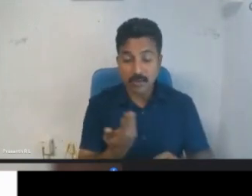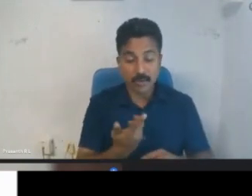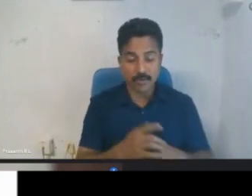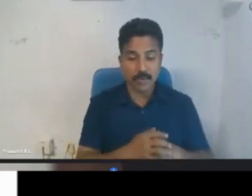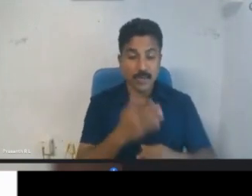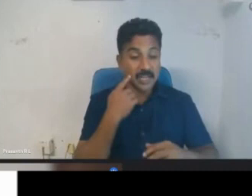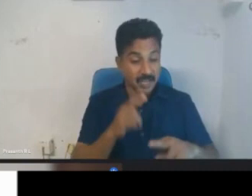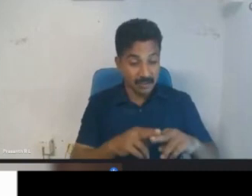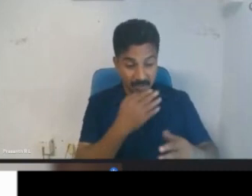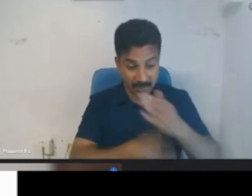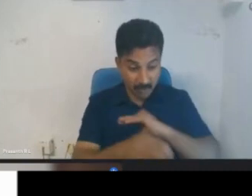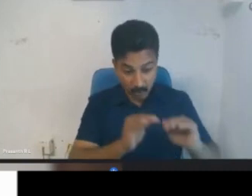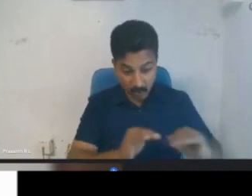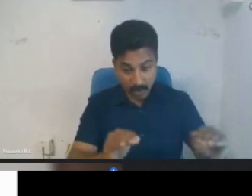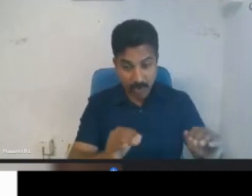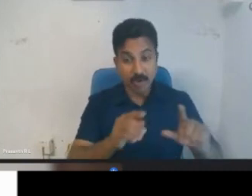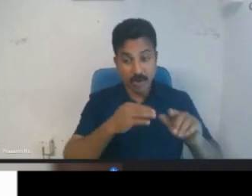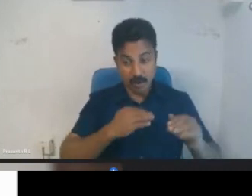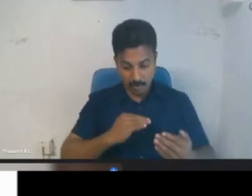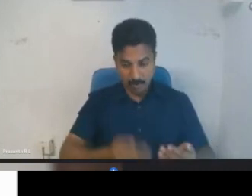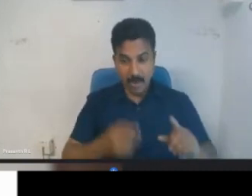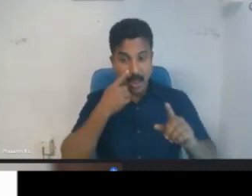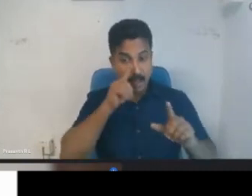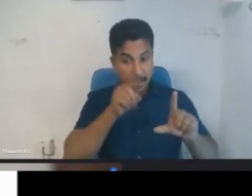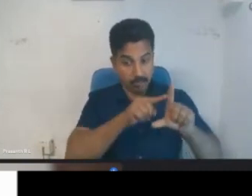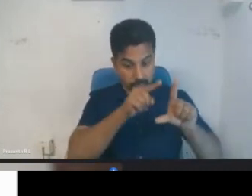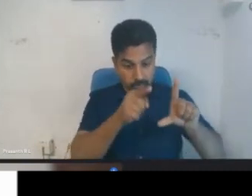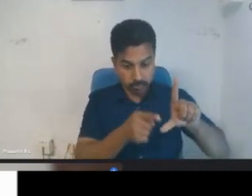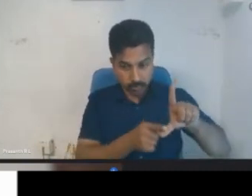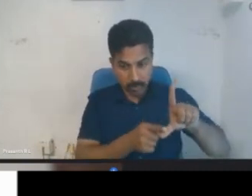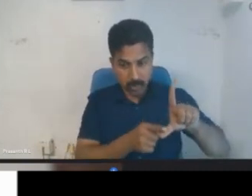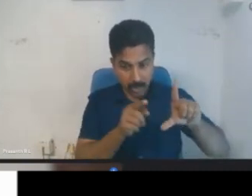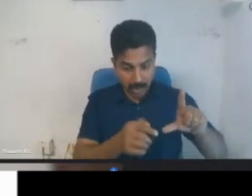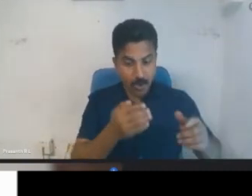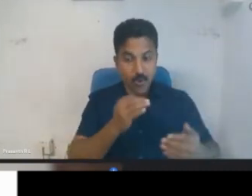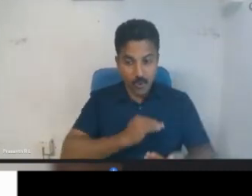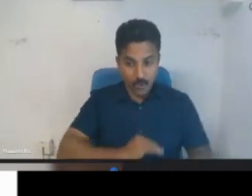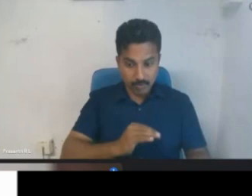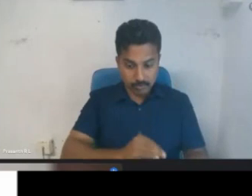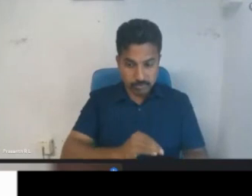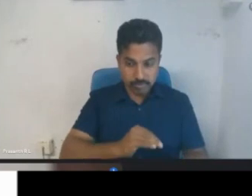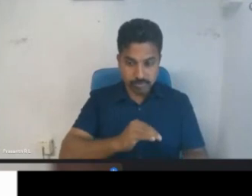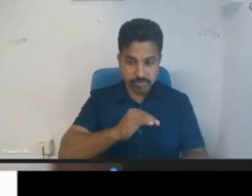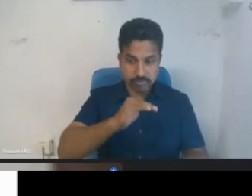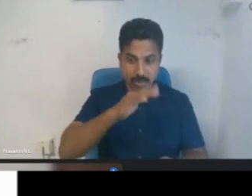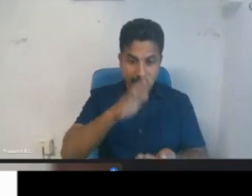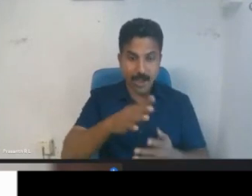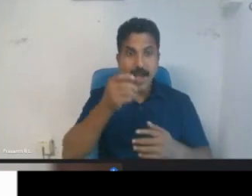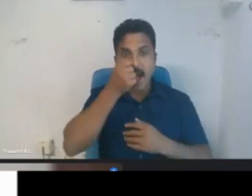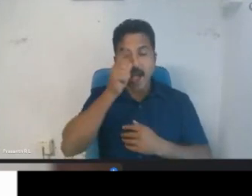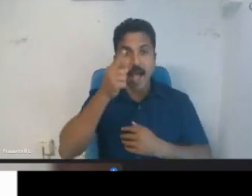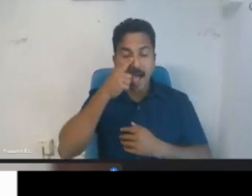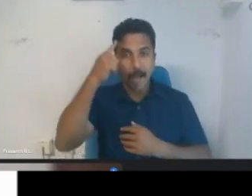കാര്യമാണ്, നമ്മളിപ്പം അമ്മയുടെ ഉദരത്തിൽ കുഞ്ഞ് ജനിക്കും, വളരുമ്പോൾ തന്നെ ഒരുപാട് സ്വപ്നങ്ങളും പ്രതീക്ഷകളും ഉണ്ടാവും. കുഞ്ഞ് ജനിച്ചു